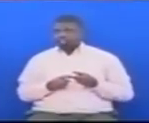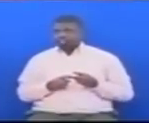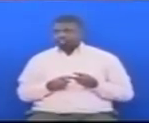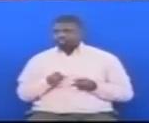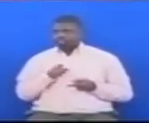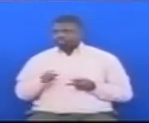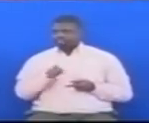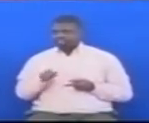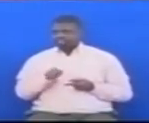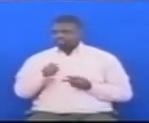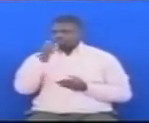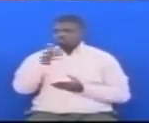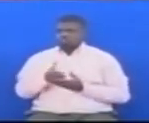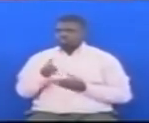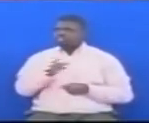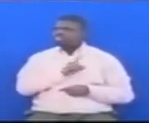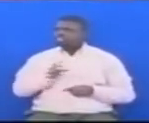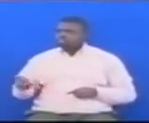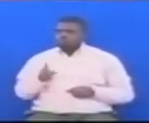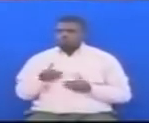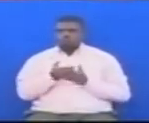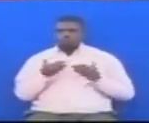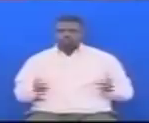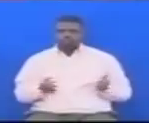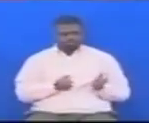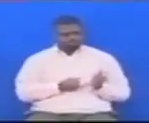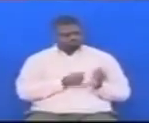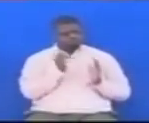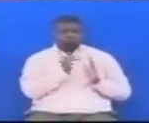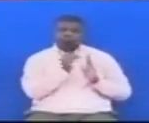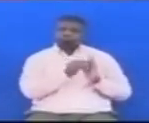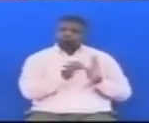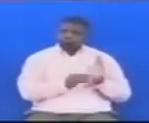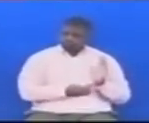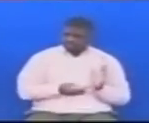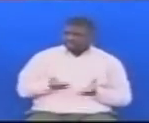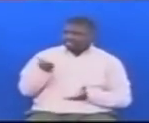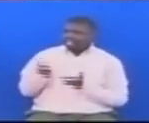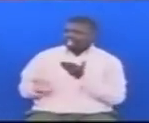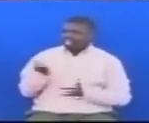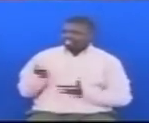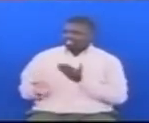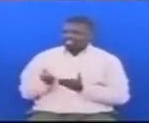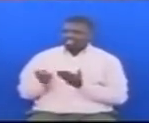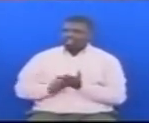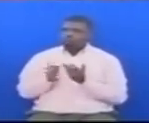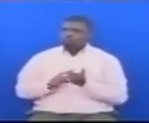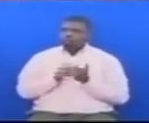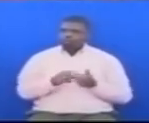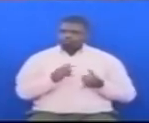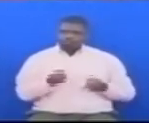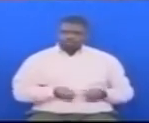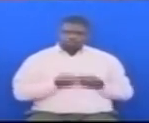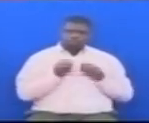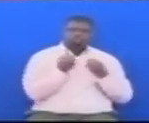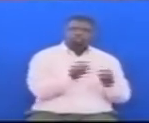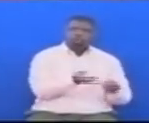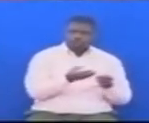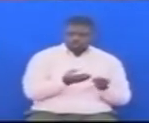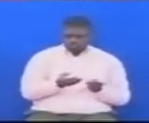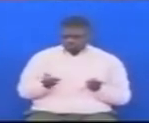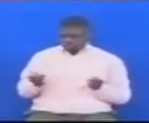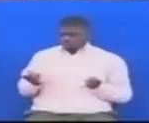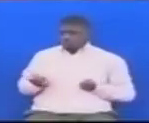nazo haziakisi ukweli, kwa sababu ukikokotoa kiasi cha takwimu analozitoa na